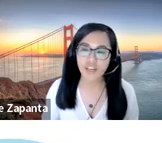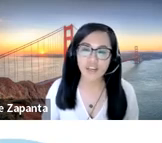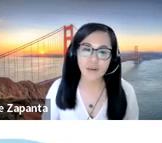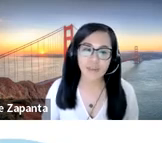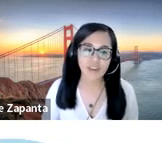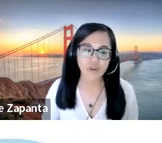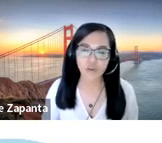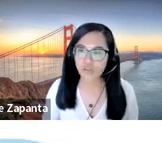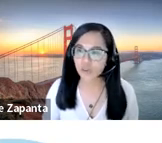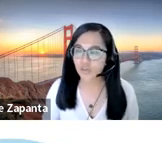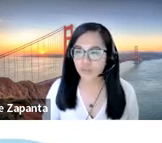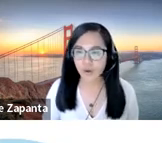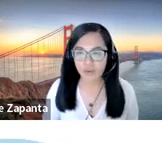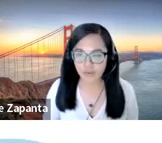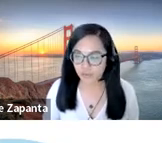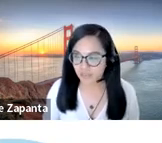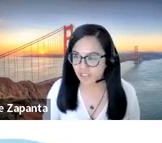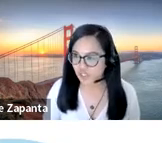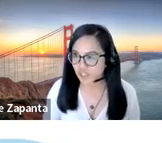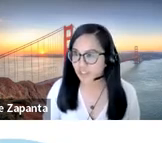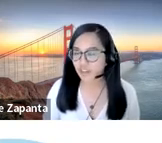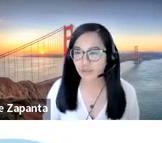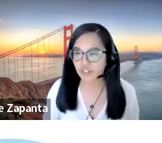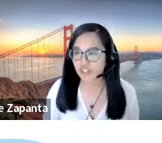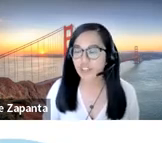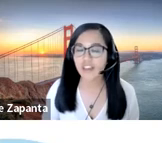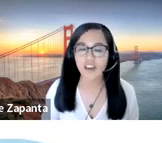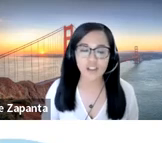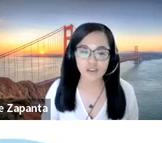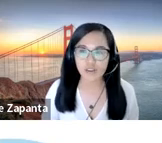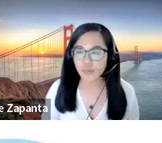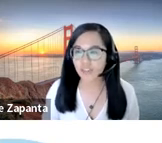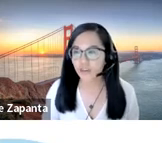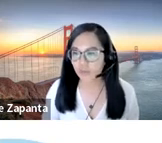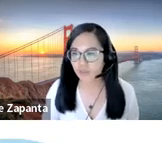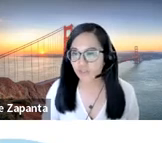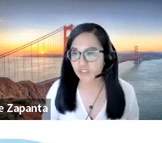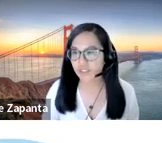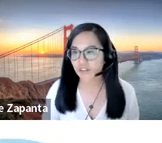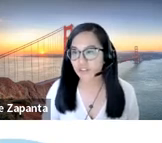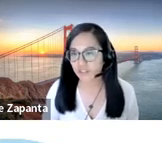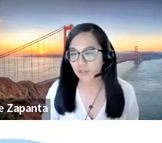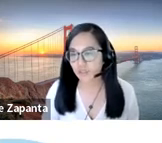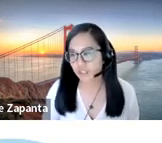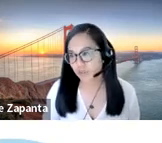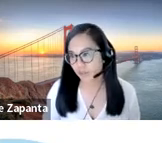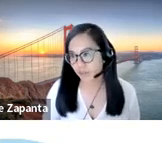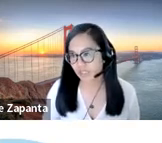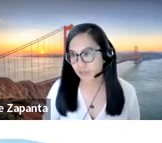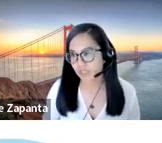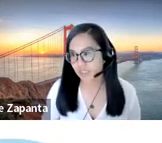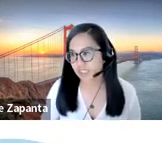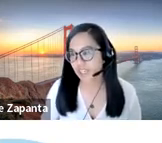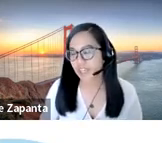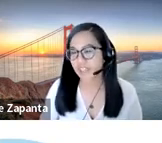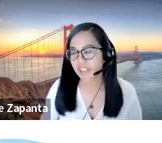and overview of Department of Rehabilitation, our mission, our mission, with our services that are available to help people with